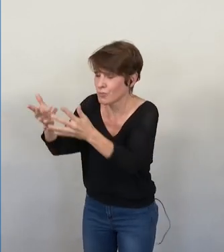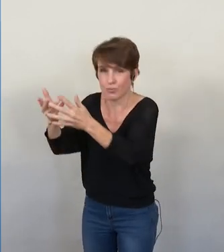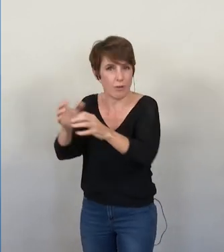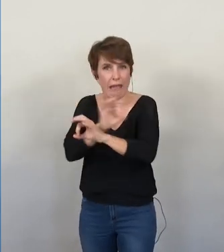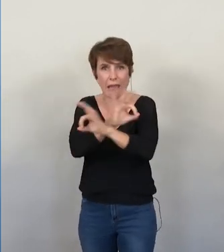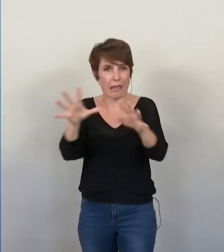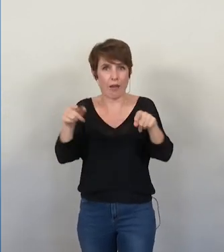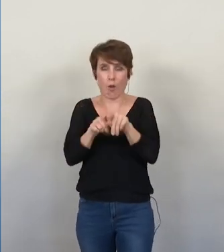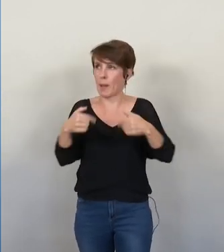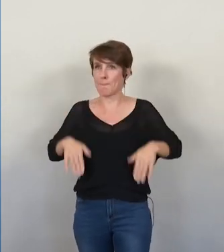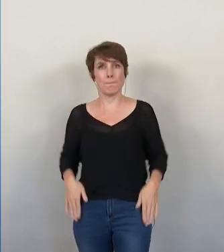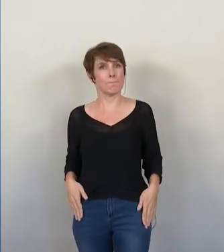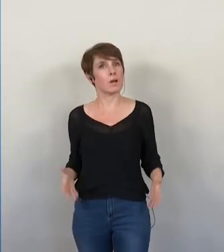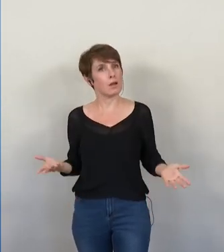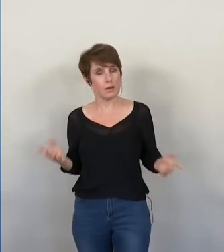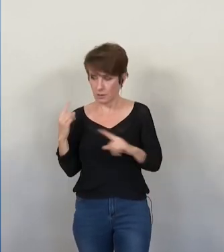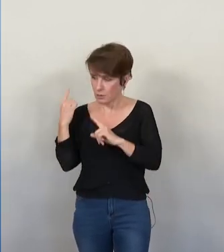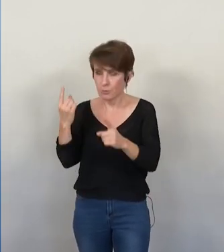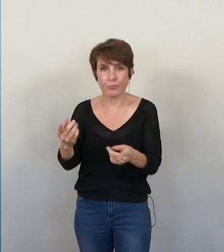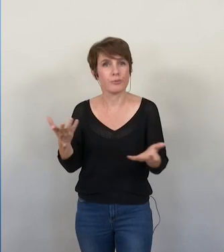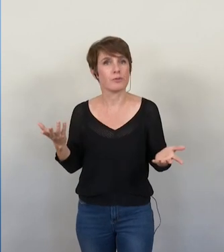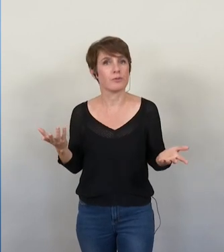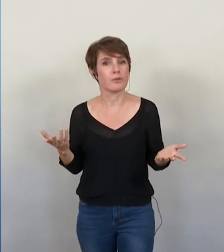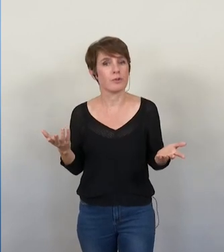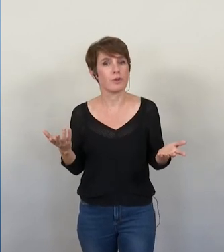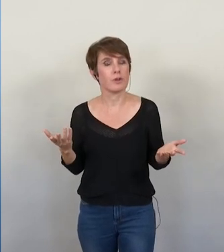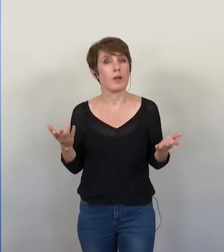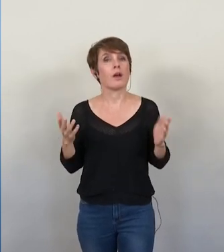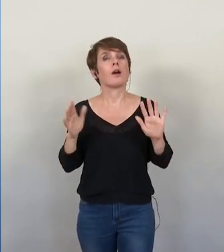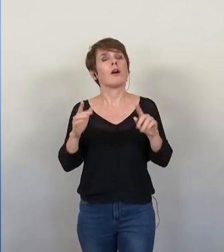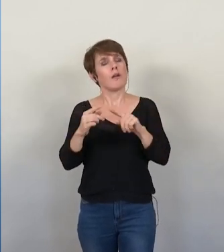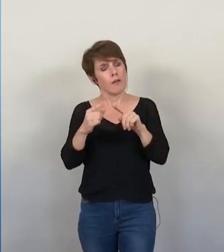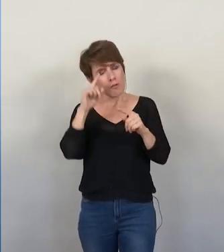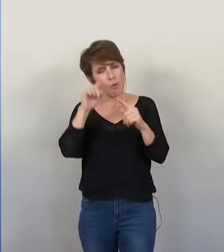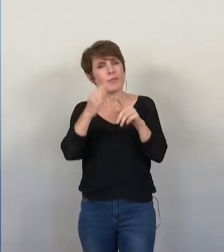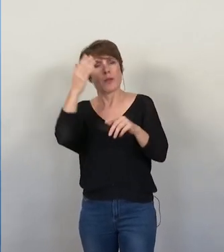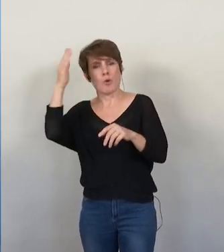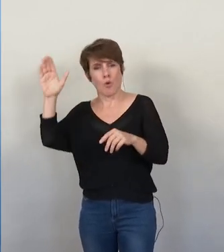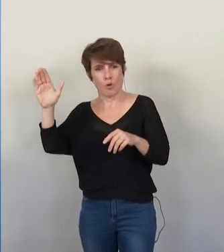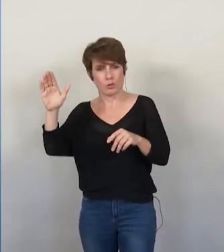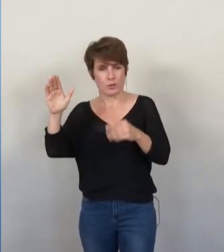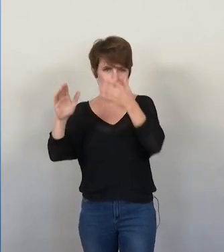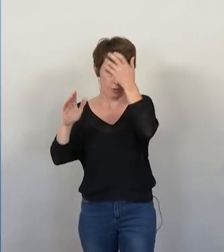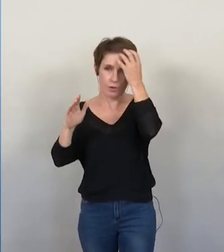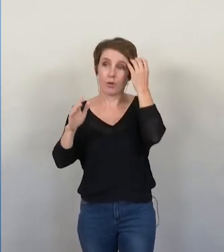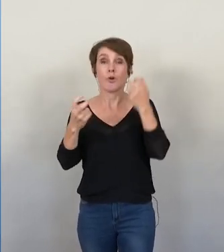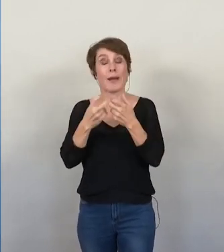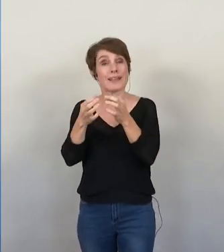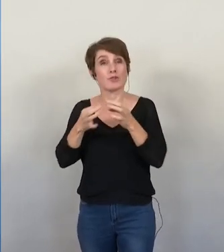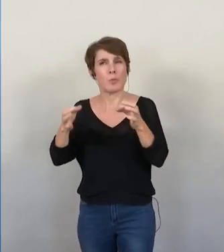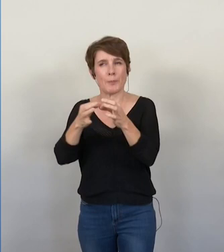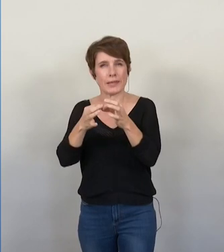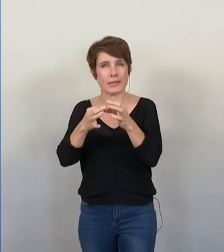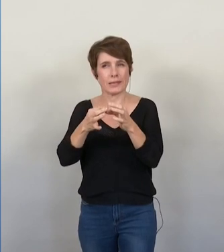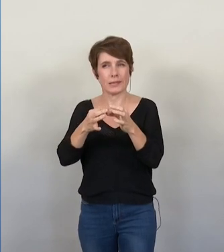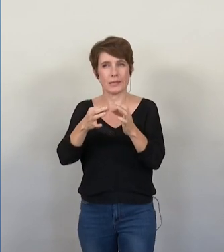drame euh nous l'aurons dans un autre domaine pour la Libye et pour